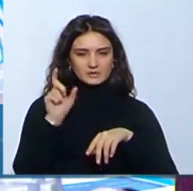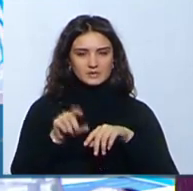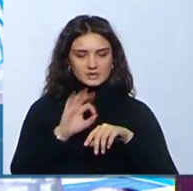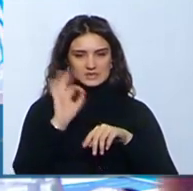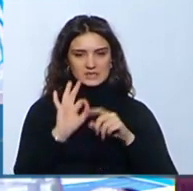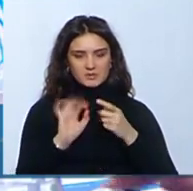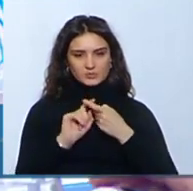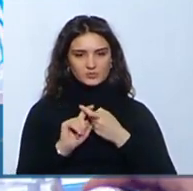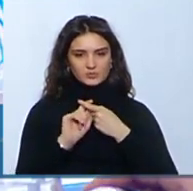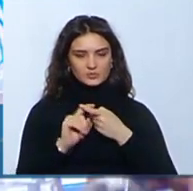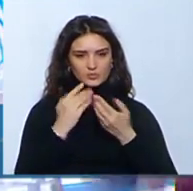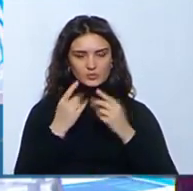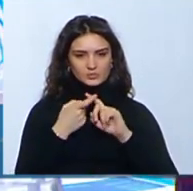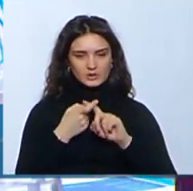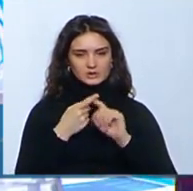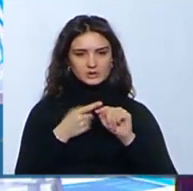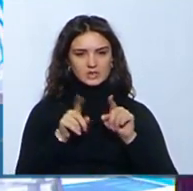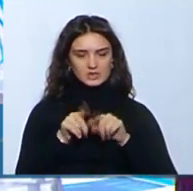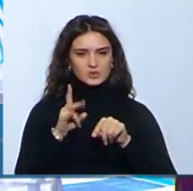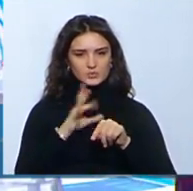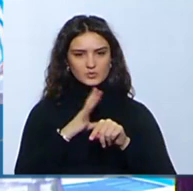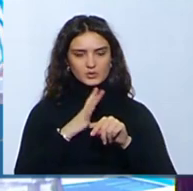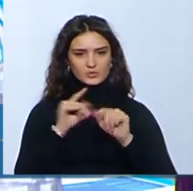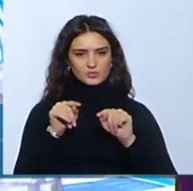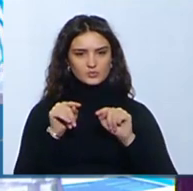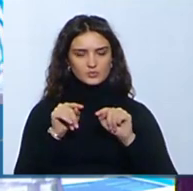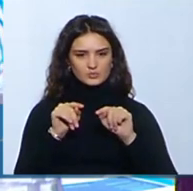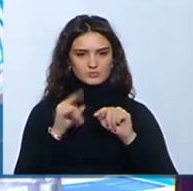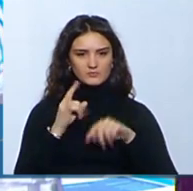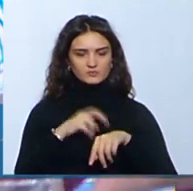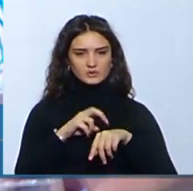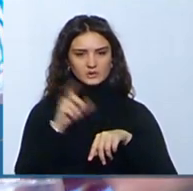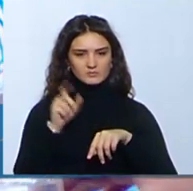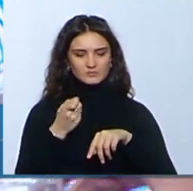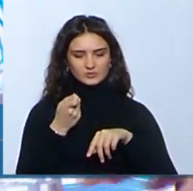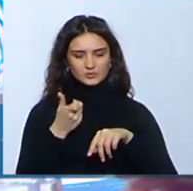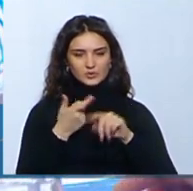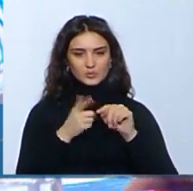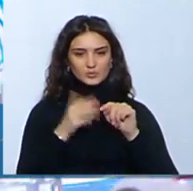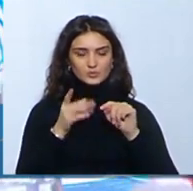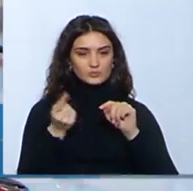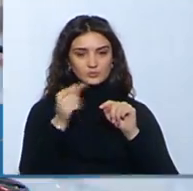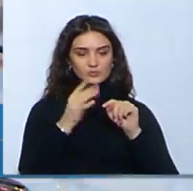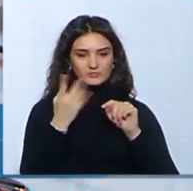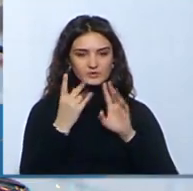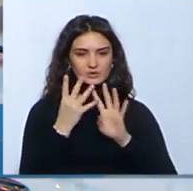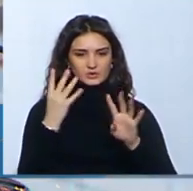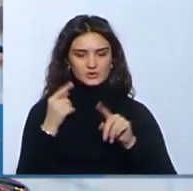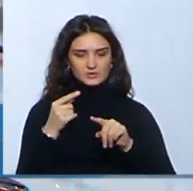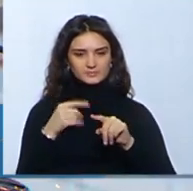კონტაქტი და ბავშვს ყავს თავისი პედიატრი, ასეც უნდა იყოს, მაშინ პედიატრს მაინც სულ ცოტა თუ ოფთალმოლოგთან არ მოხდებით პირველ